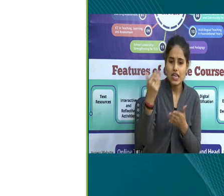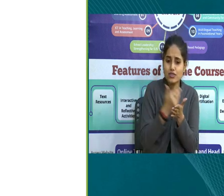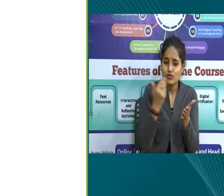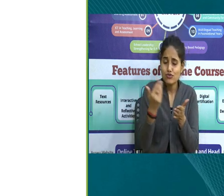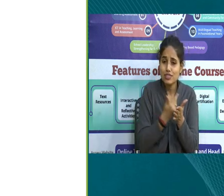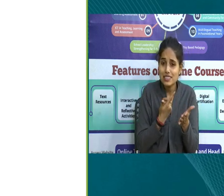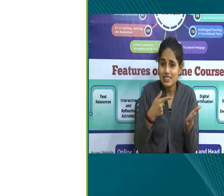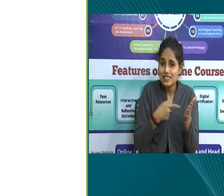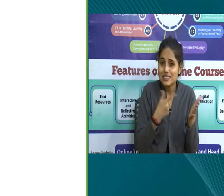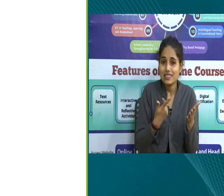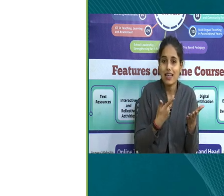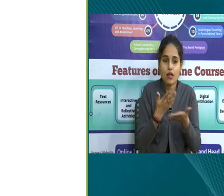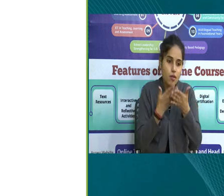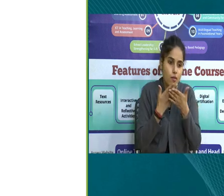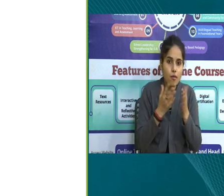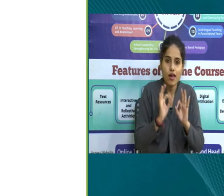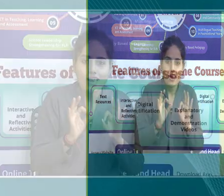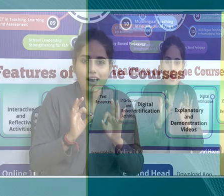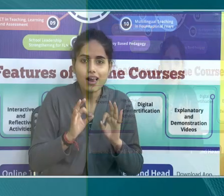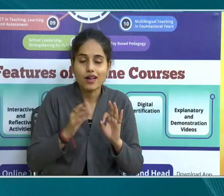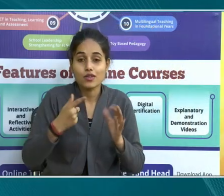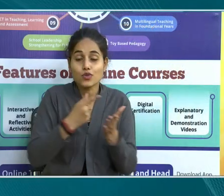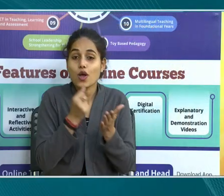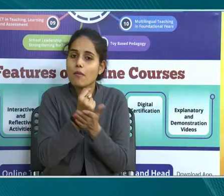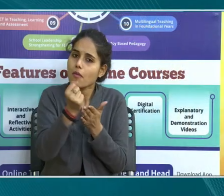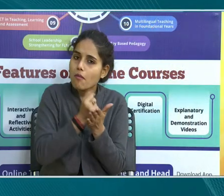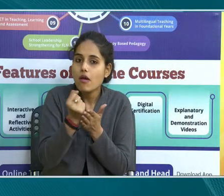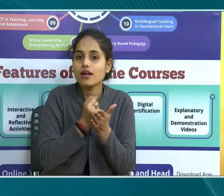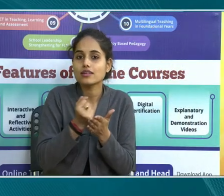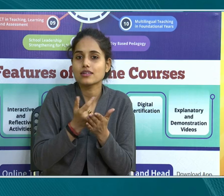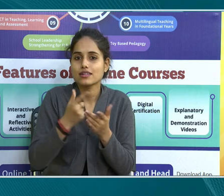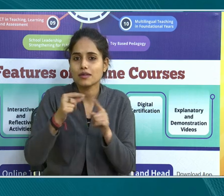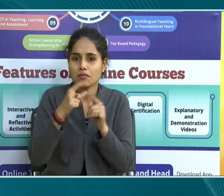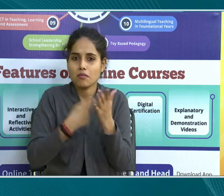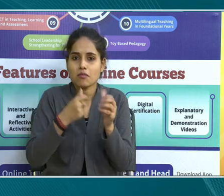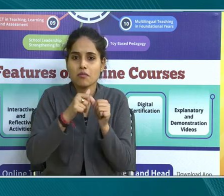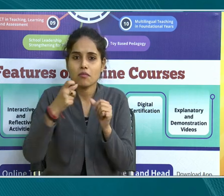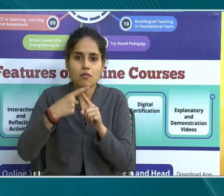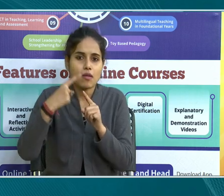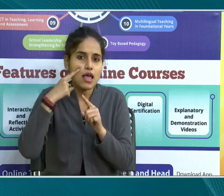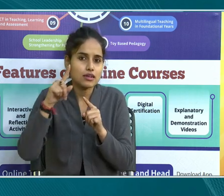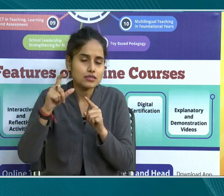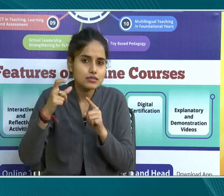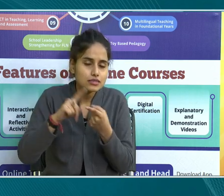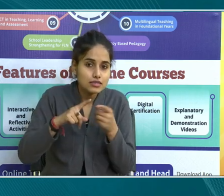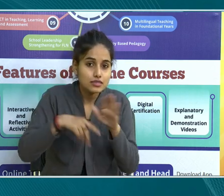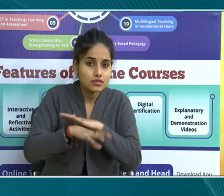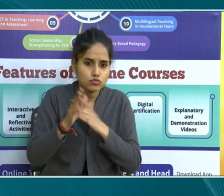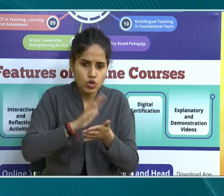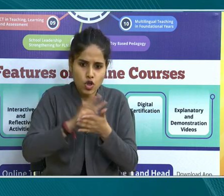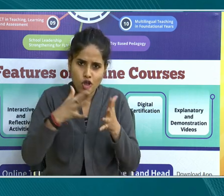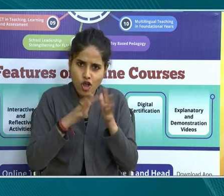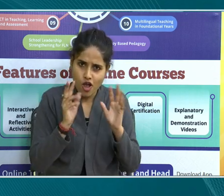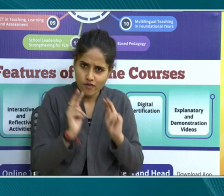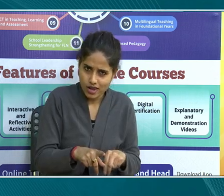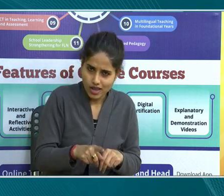पढ़ा ही कम प्रैक्टिकल लर्निंग ज्यादा थी तो प्रैक्टिकल लर्निंग पर आधारित अज होमवग मिलने वाला एक लास में जरूर हम